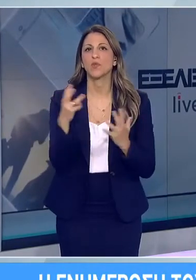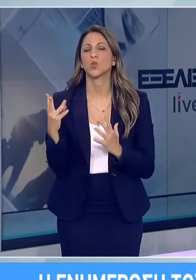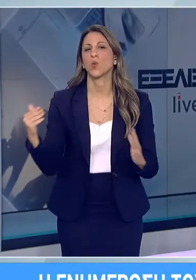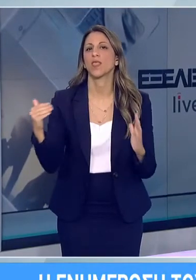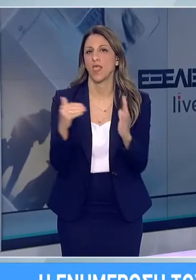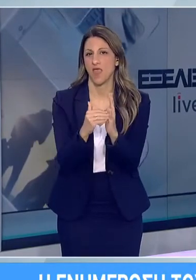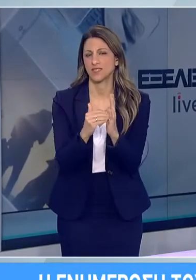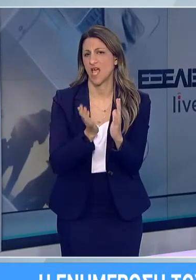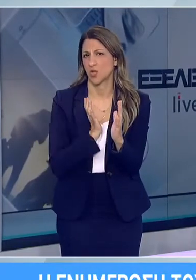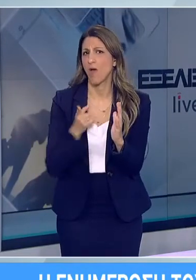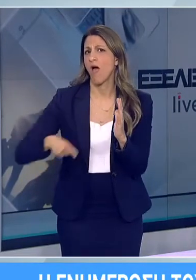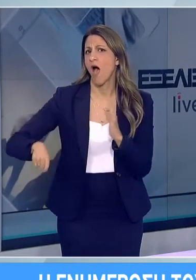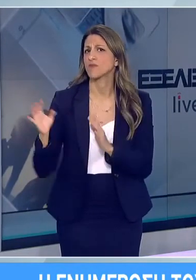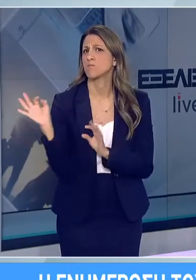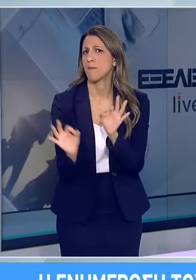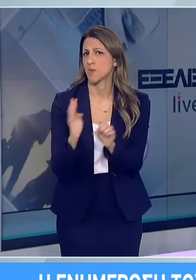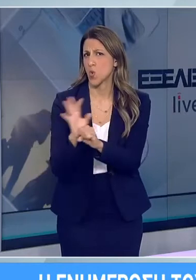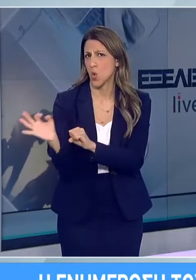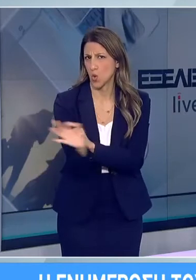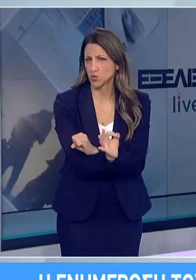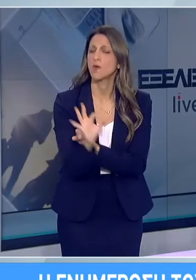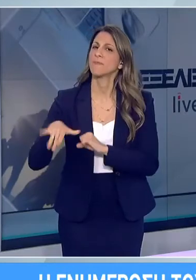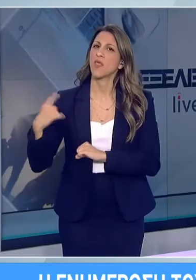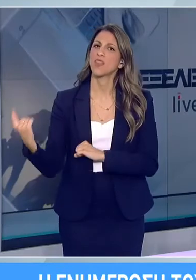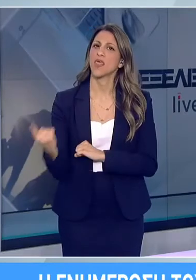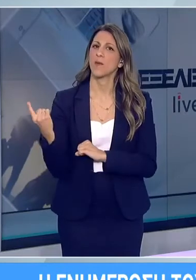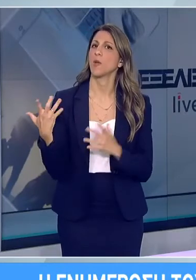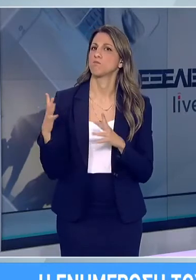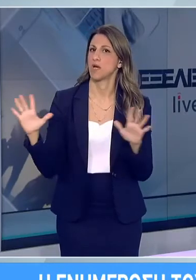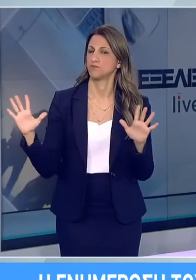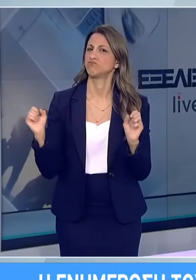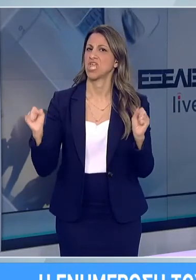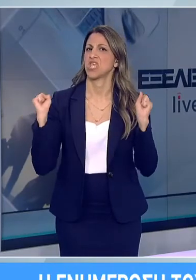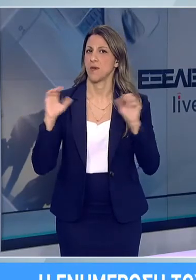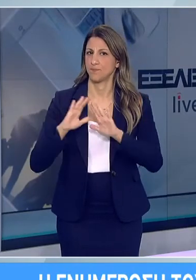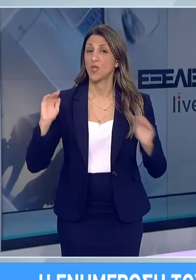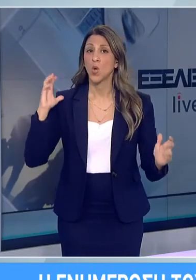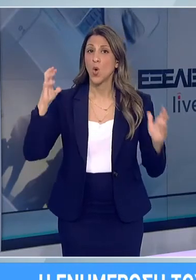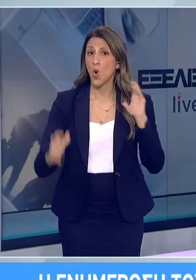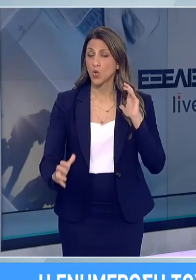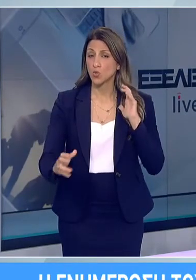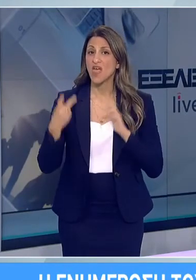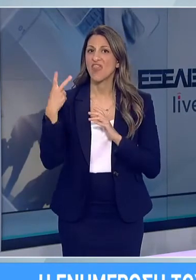1.678.000 συνάνθρωποι μας, ενώ μολύνθηκαν από τον ιό, ανέρωσαν και έγιναν καλά. Παγκόσμια έχουν καταγραφεί